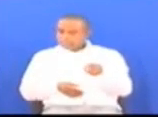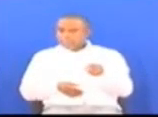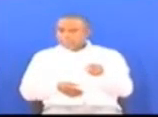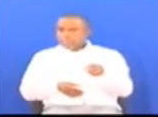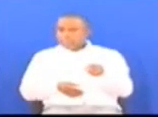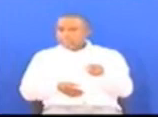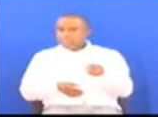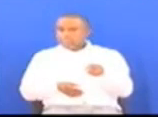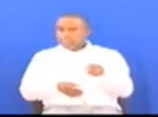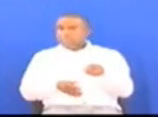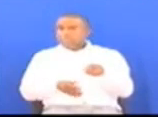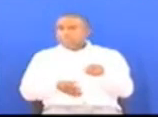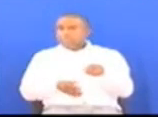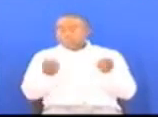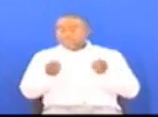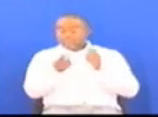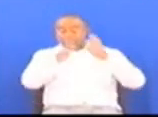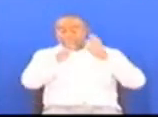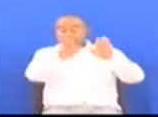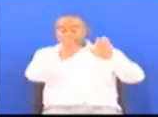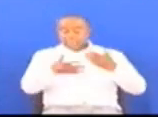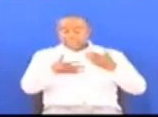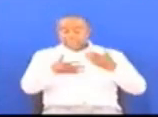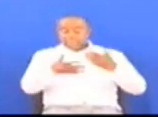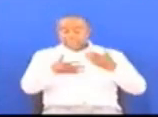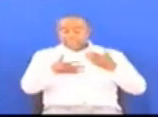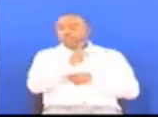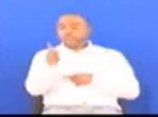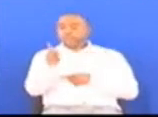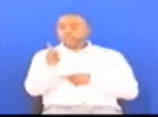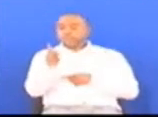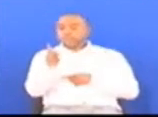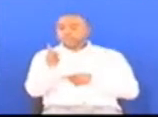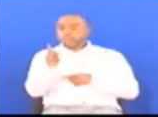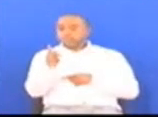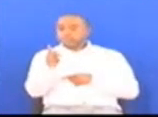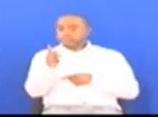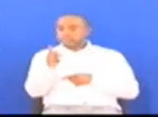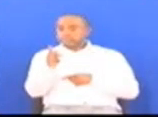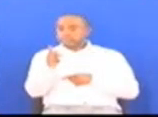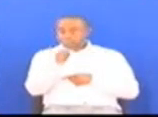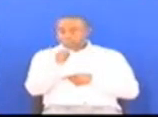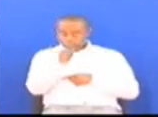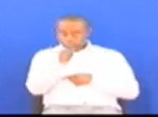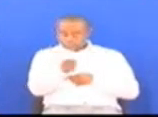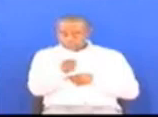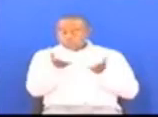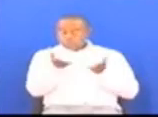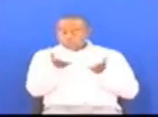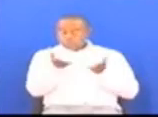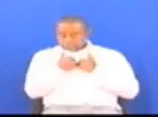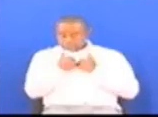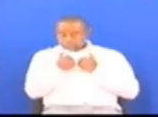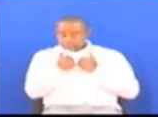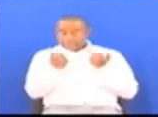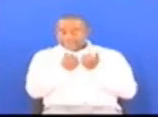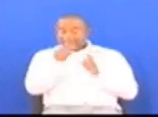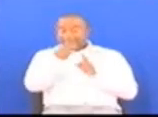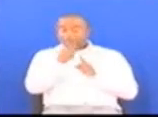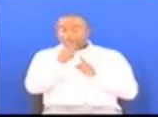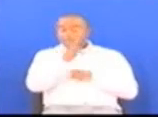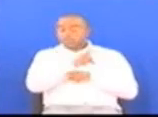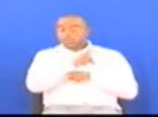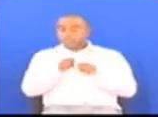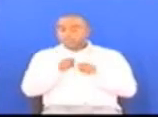ile baraza letu la Kiswahili kuja na neno au neno la Kiswahili